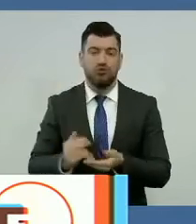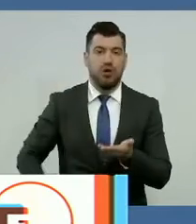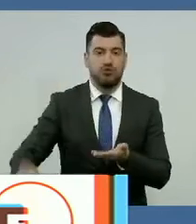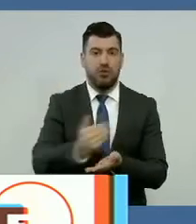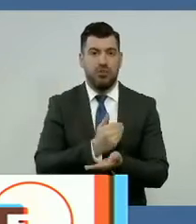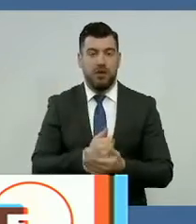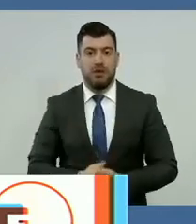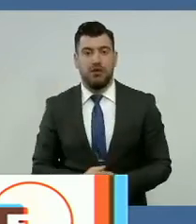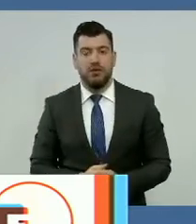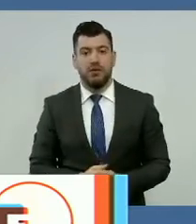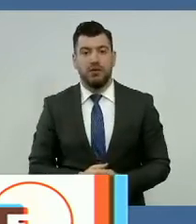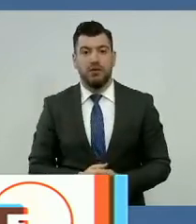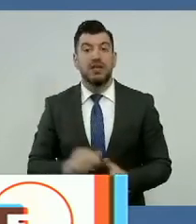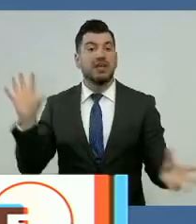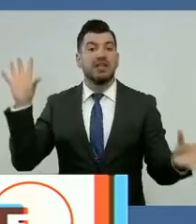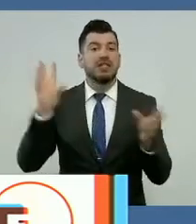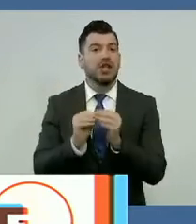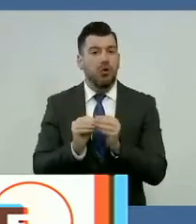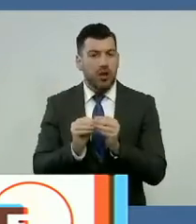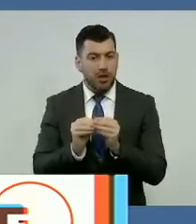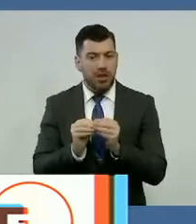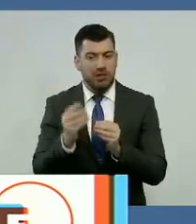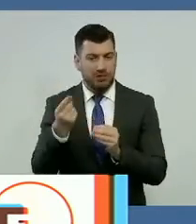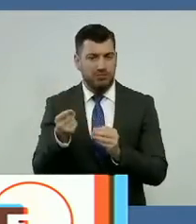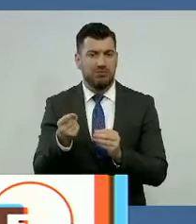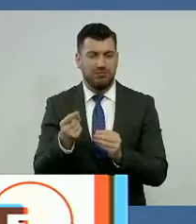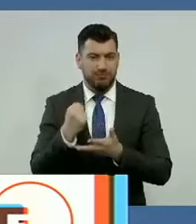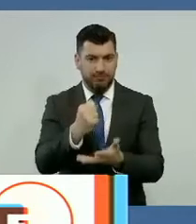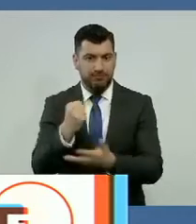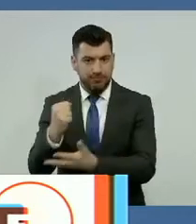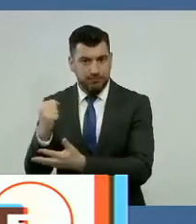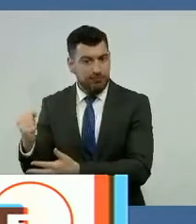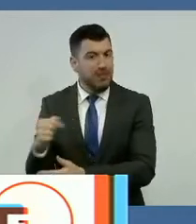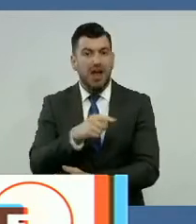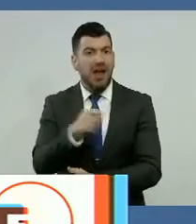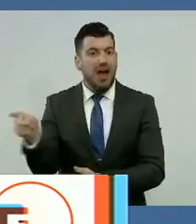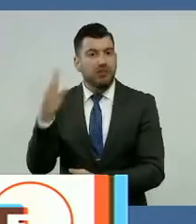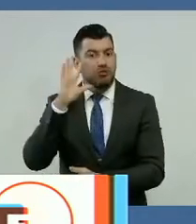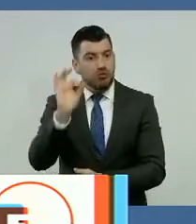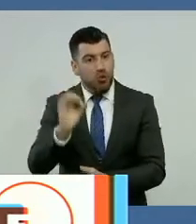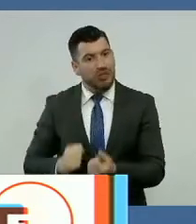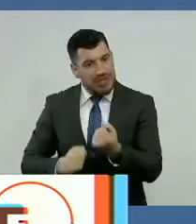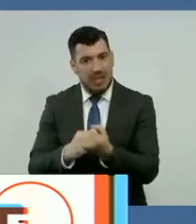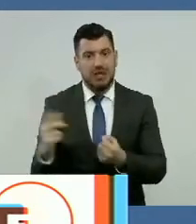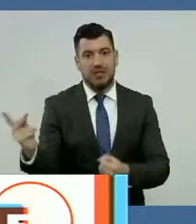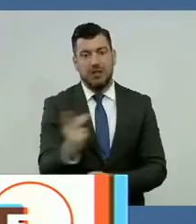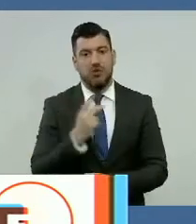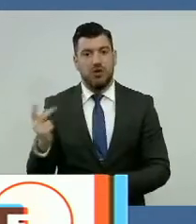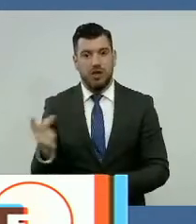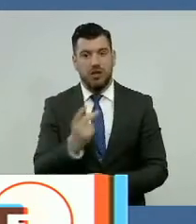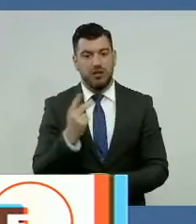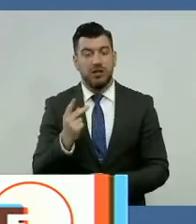κόστος αυτών των παρεμβάσεων, παρεμβάσεις με σαφές κοινωνικό αποτύπωμα, διαμορφώνεται